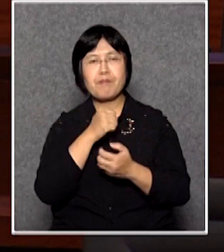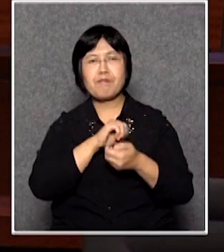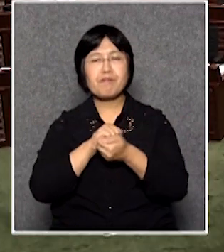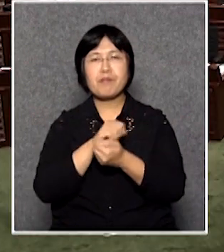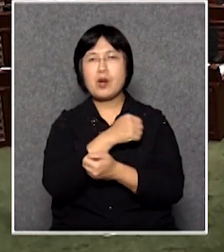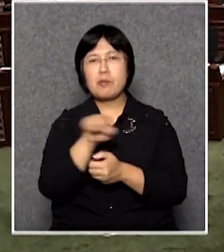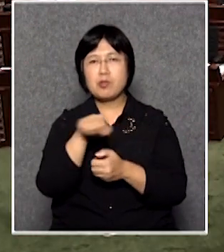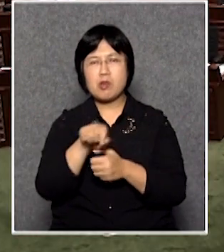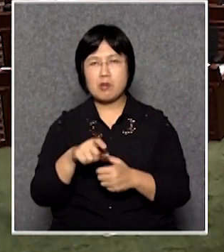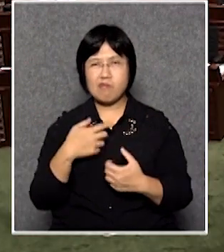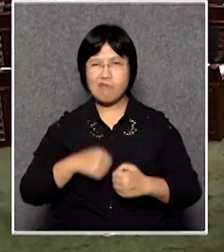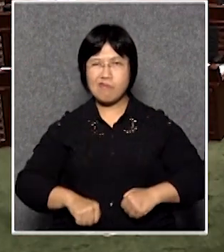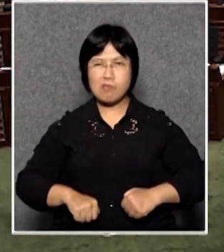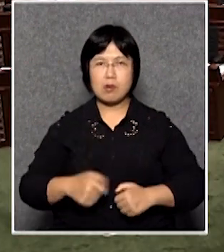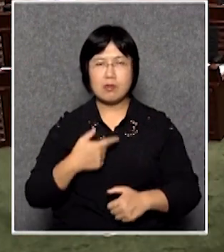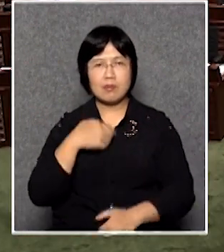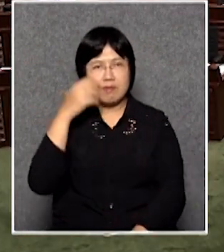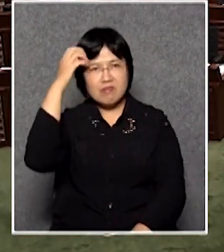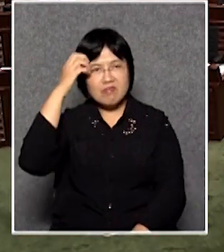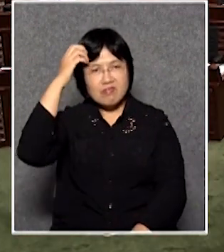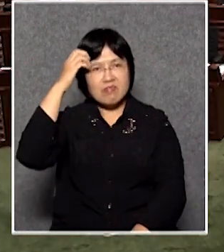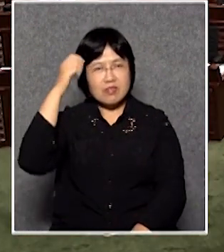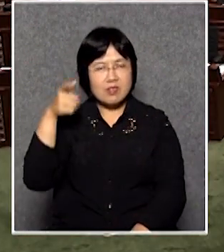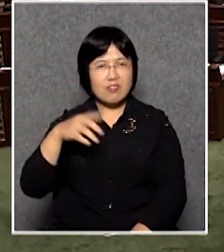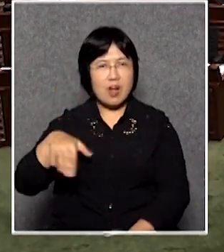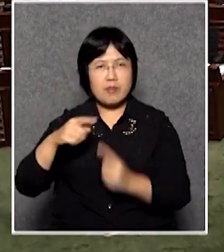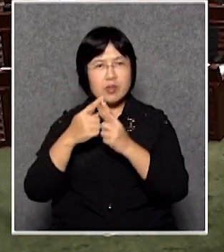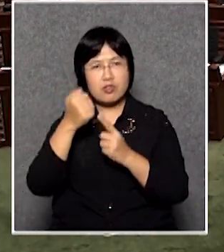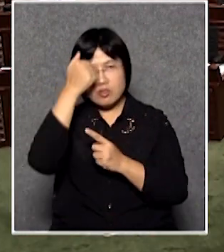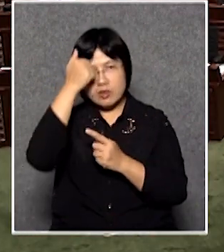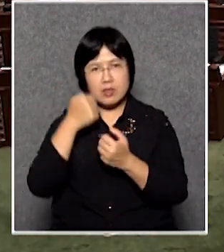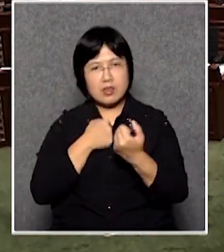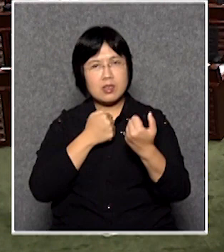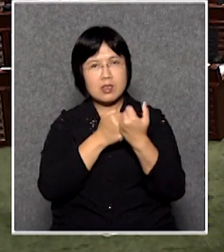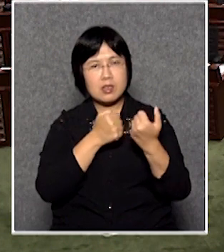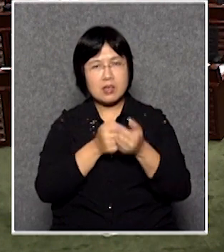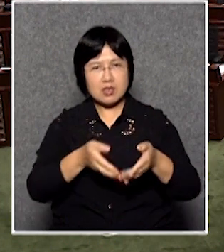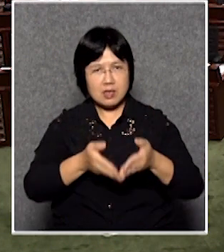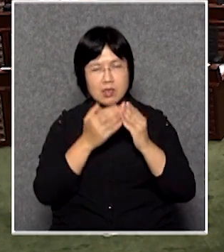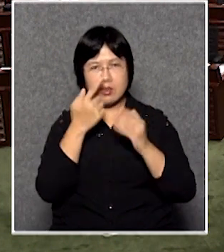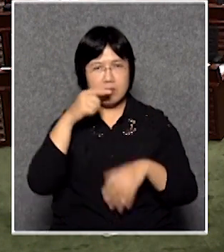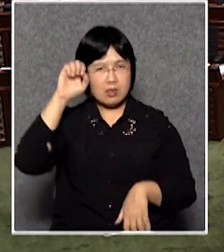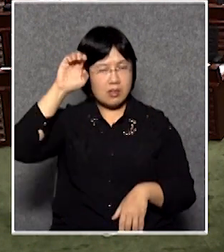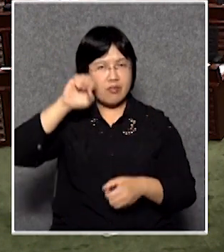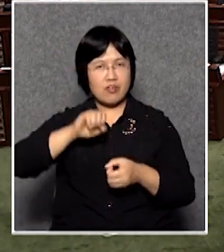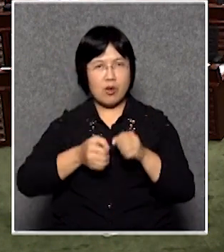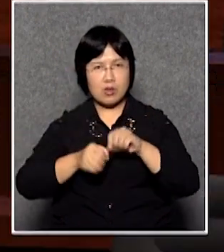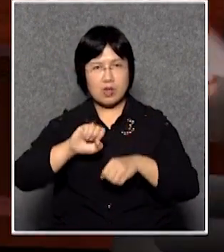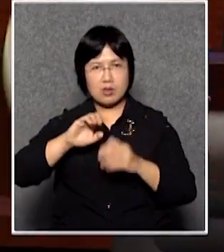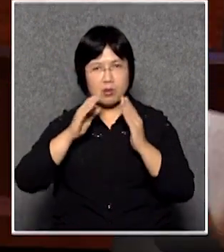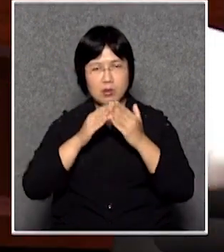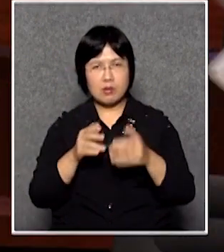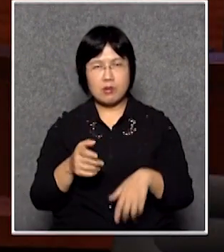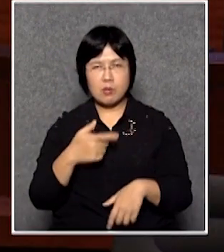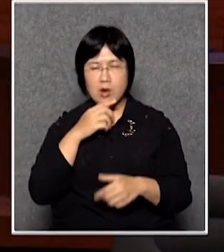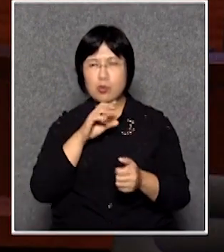氣騰騰，我就拗曬頭，為什麼會有些泛民主派的議員會支持成立這個創新及科技局，和不斷